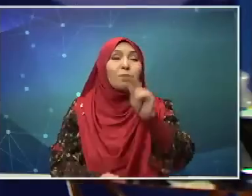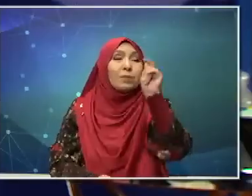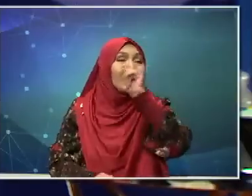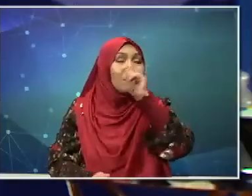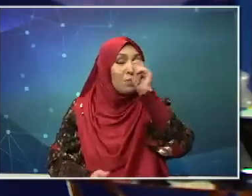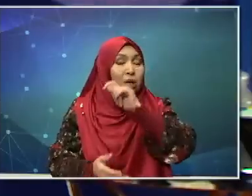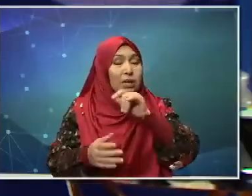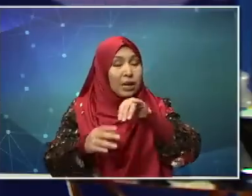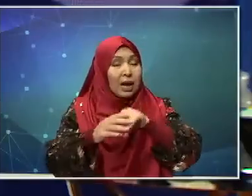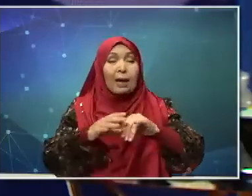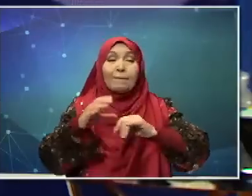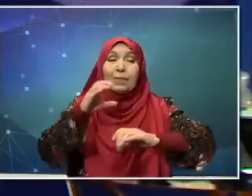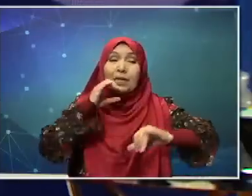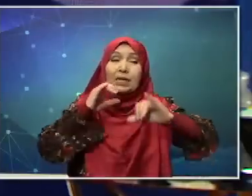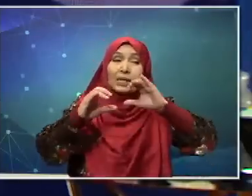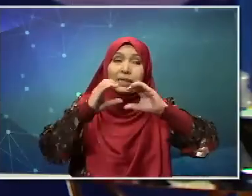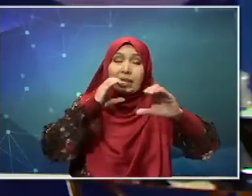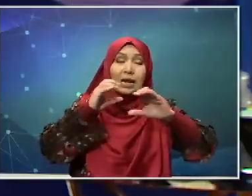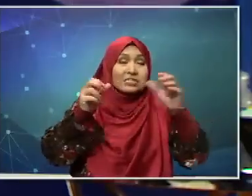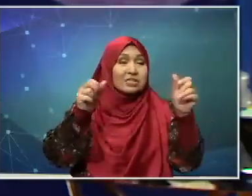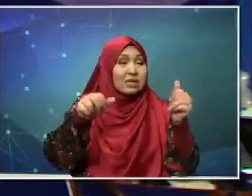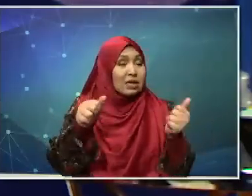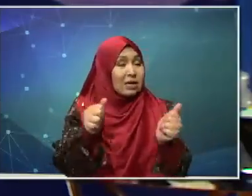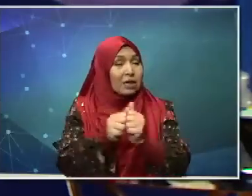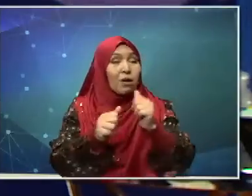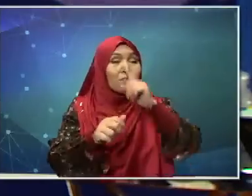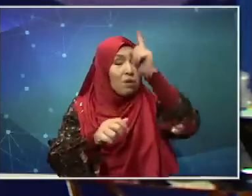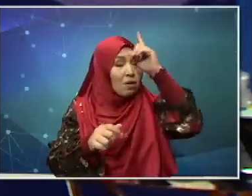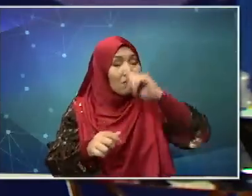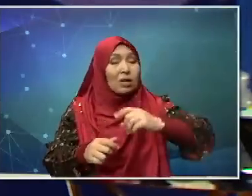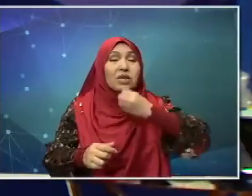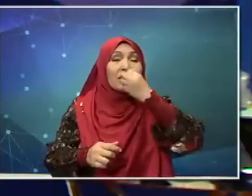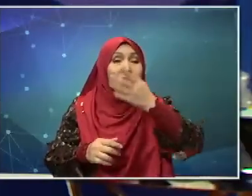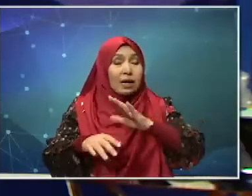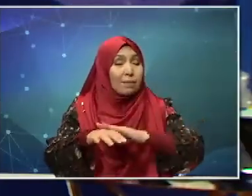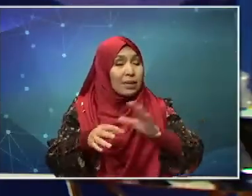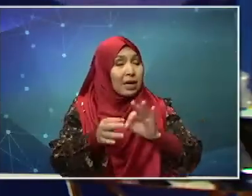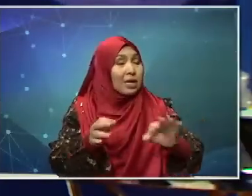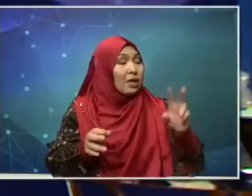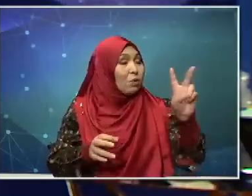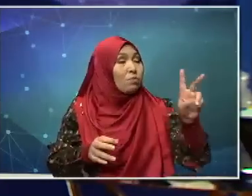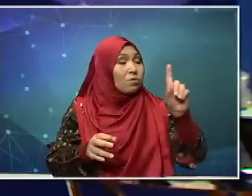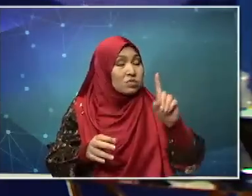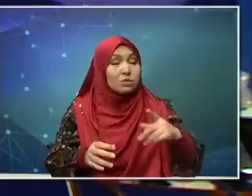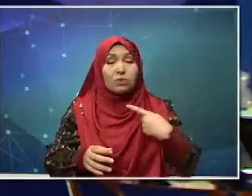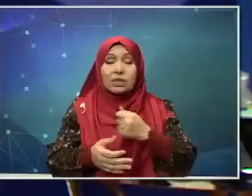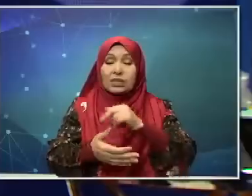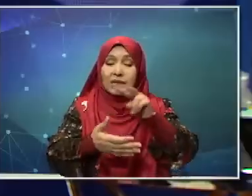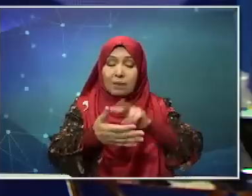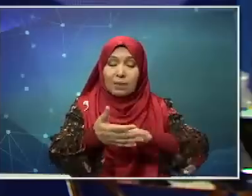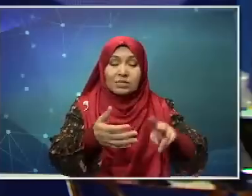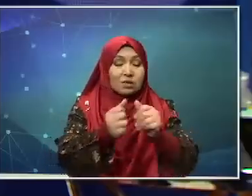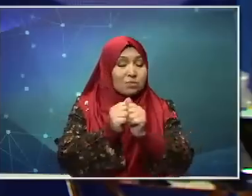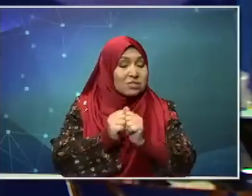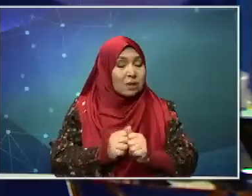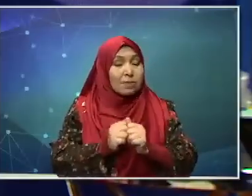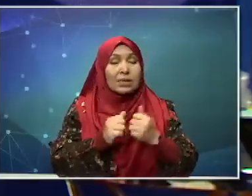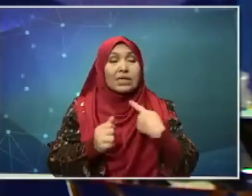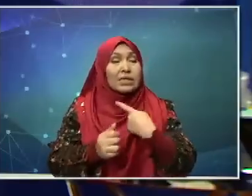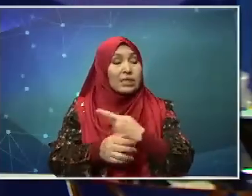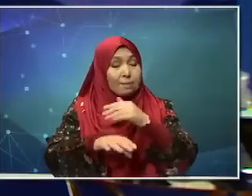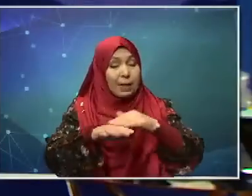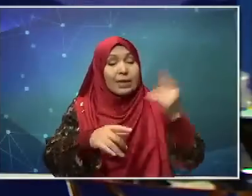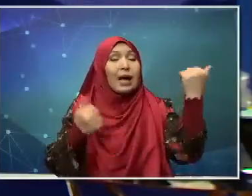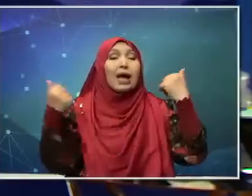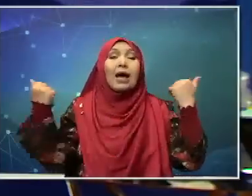dalam berinteraksi dengan Allah subhana wa taala siswanya Allah menyatakan pada ayat 21 yang kita baca bersama agar kita pada